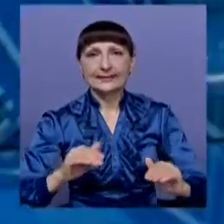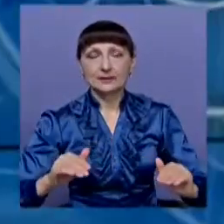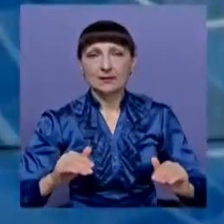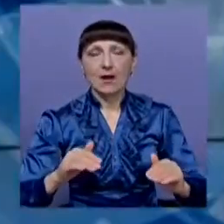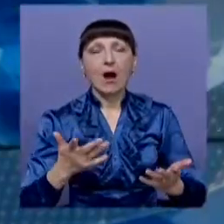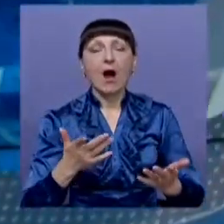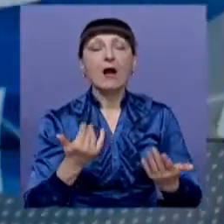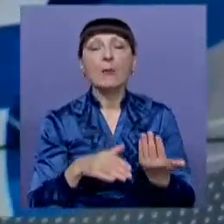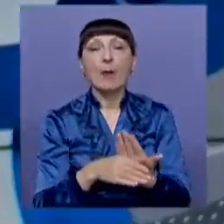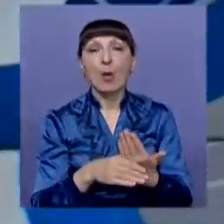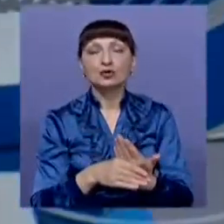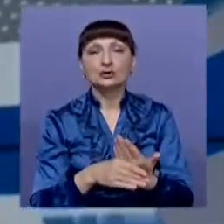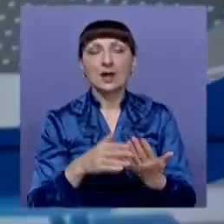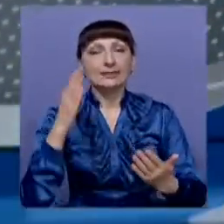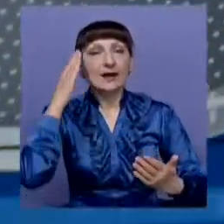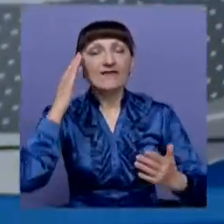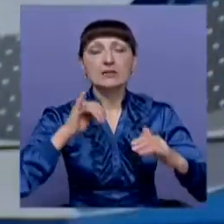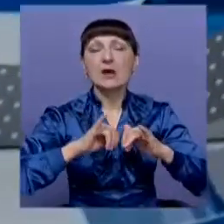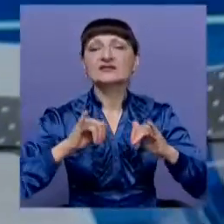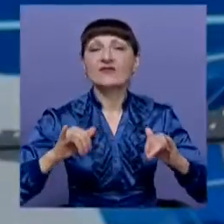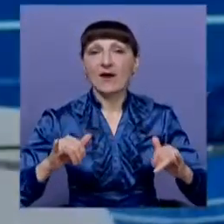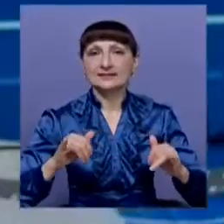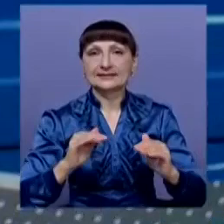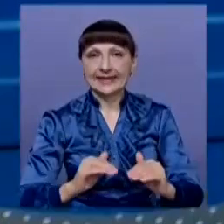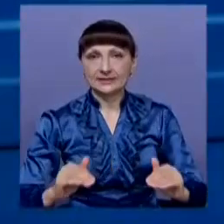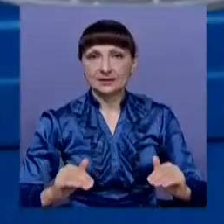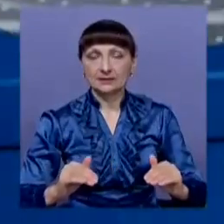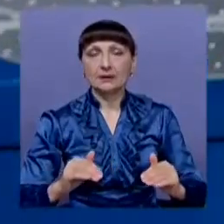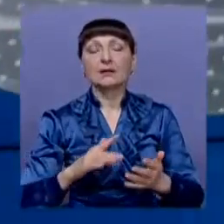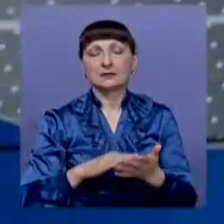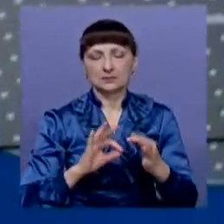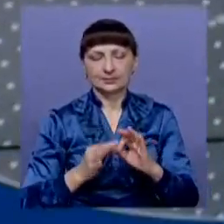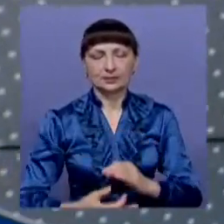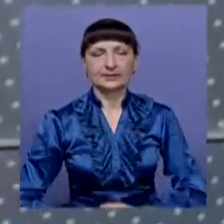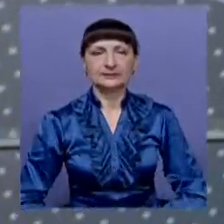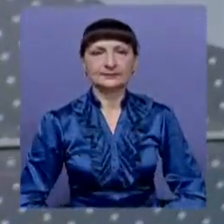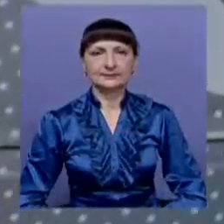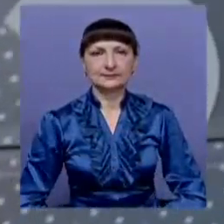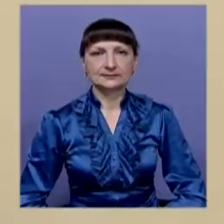мера сможет помочь юным дарованиям развиваться и воплощать идеи в жизнь, в материале Айданы Нураш.